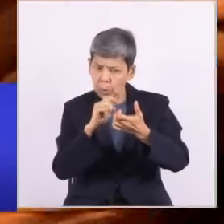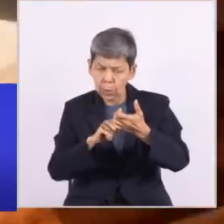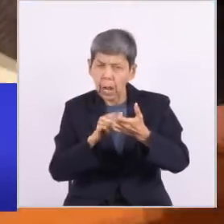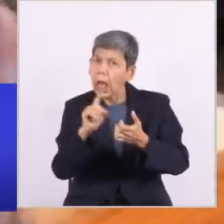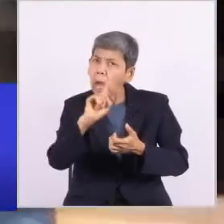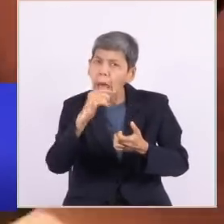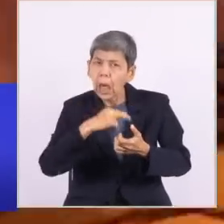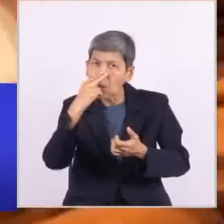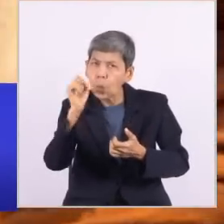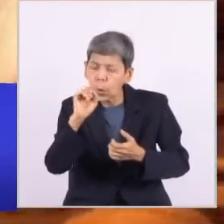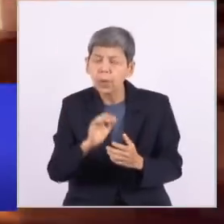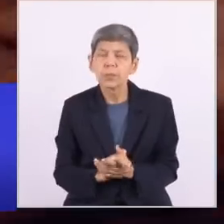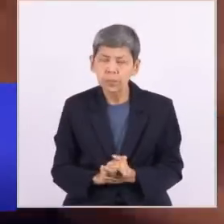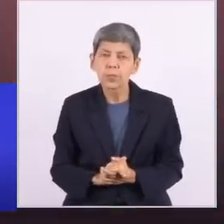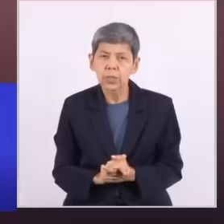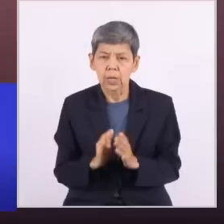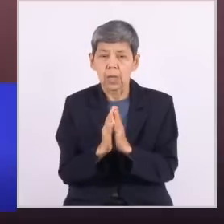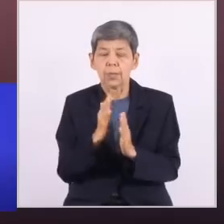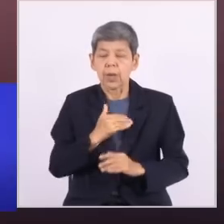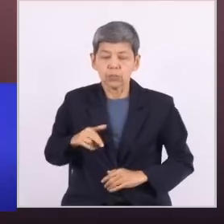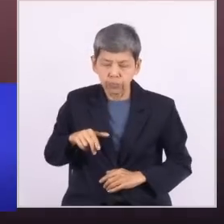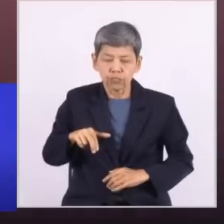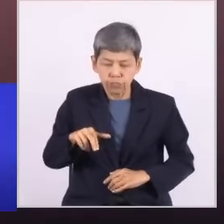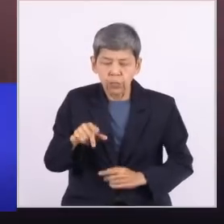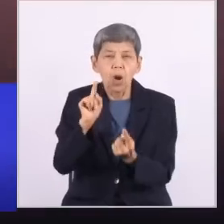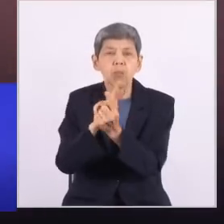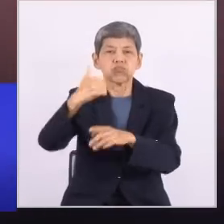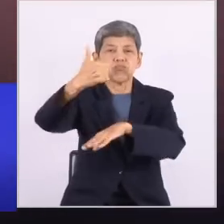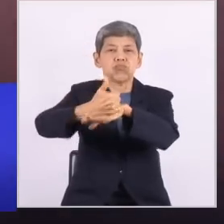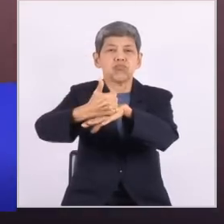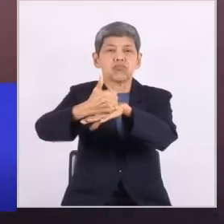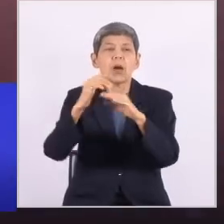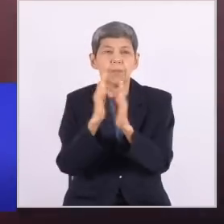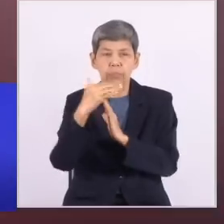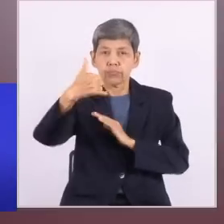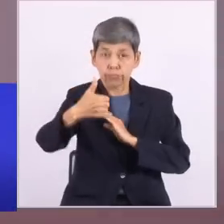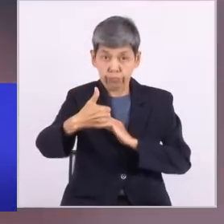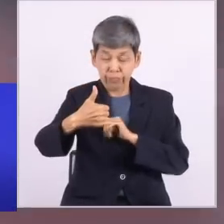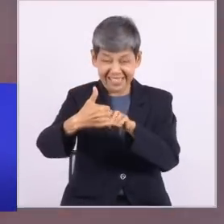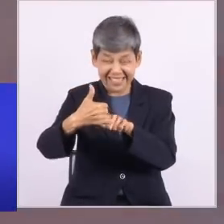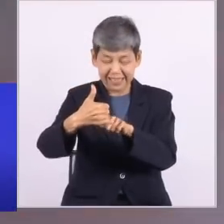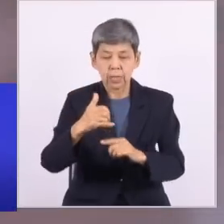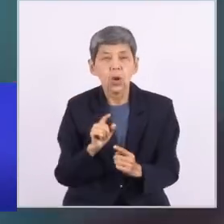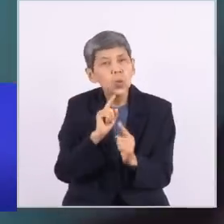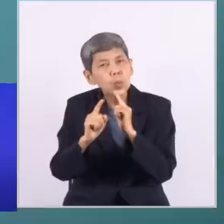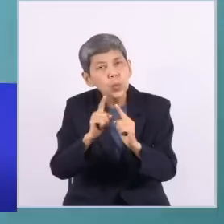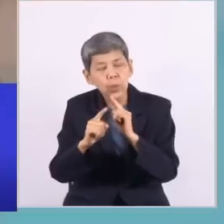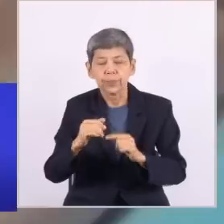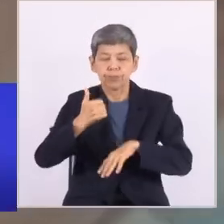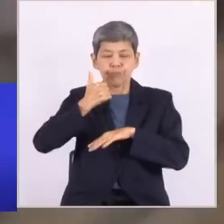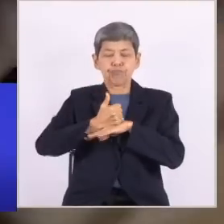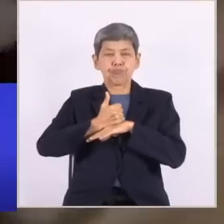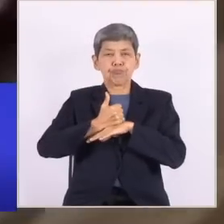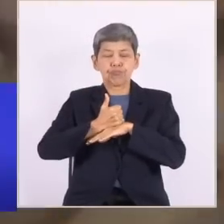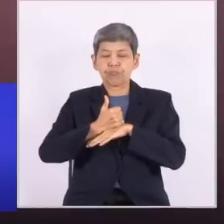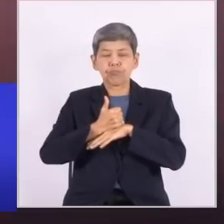ไรแล้วก็อาจารย์โชคก็เดินเข้าไปพบกับเจ้าคณะอำเภอโดยระหว่างพบกันเนี่ยเจ้าคณะอำเ